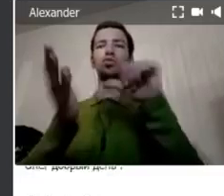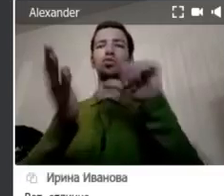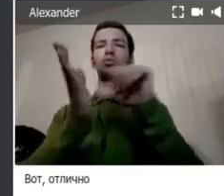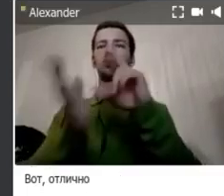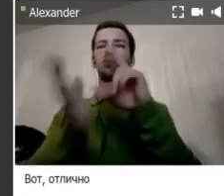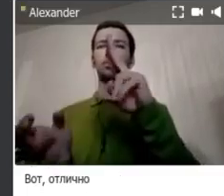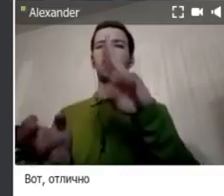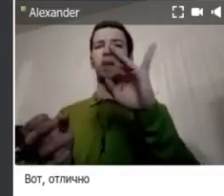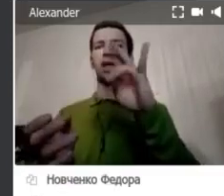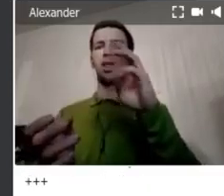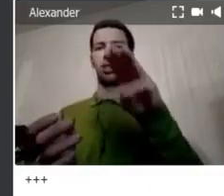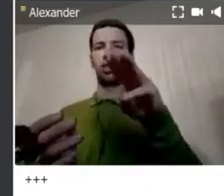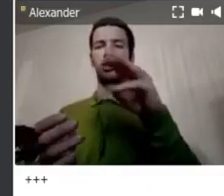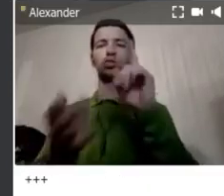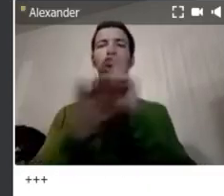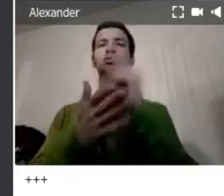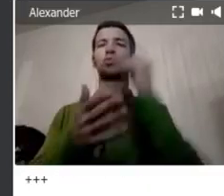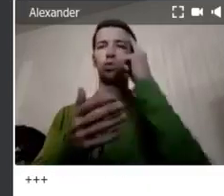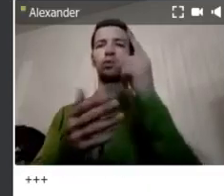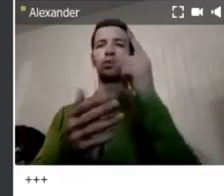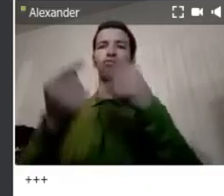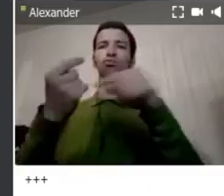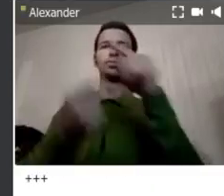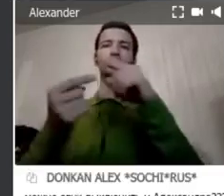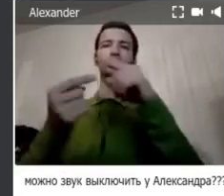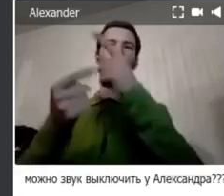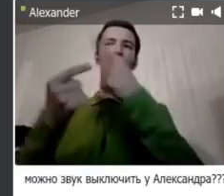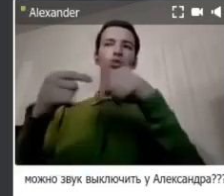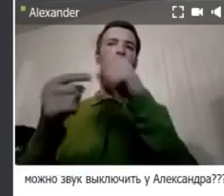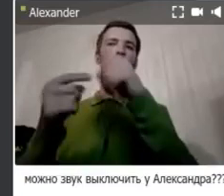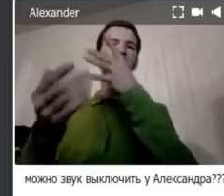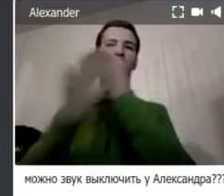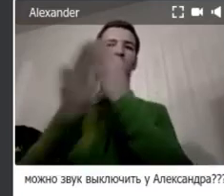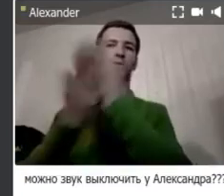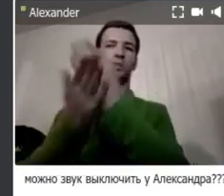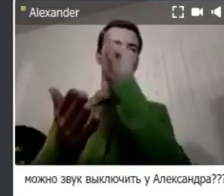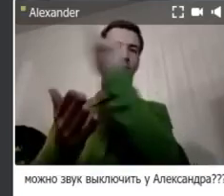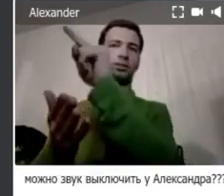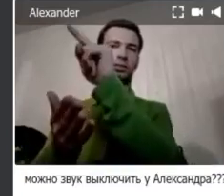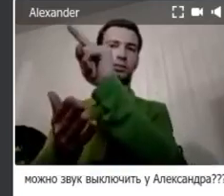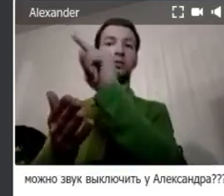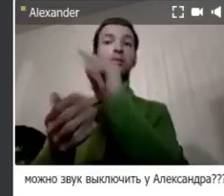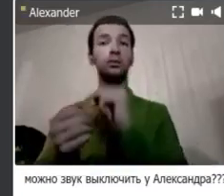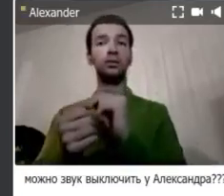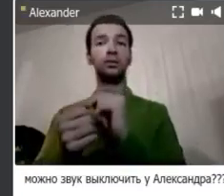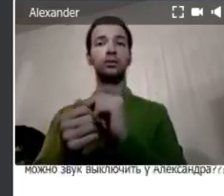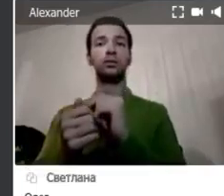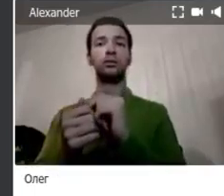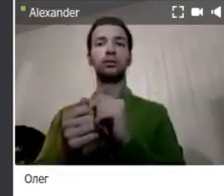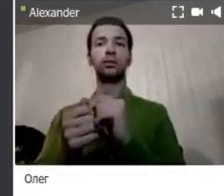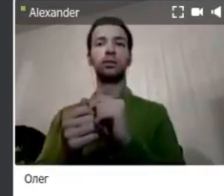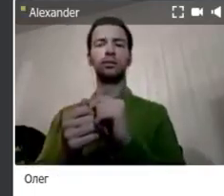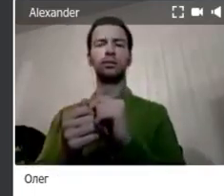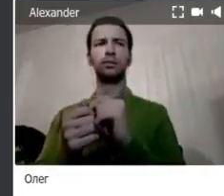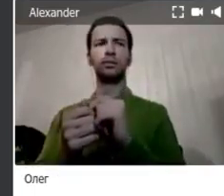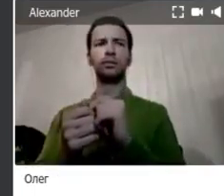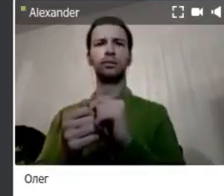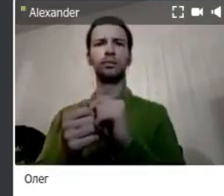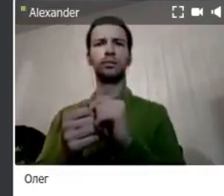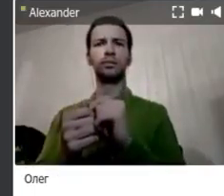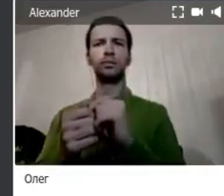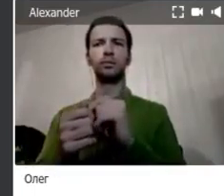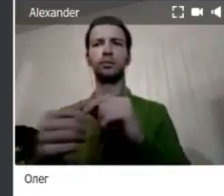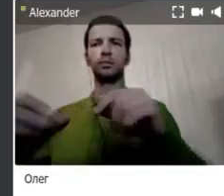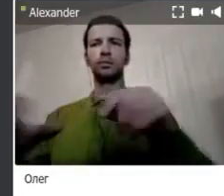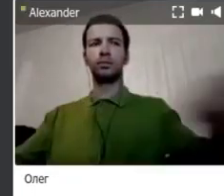двоил звук, чтобы накладки не было. Весь бизнес компании... Так, звук выключить. Да, Александр, пожалуйста, у себя сделай потише